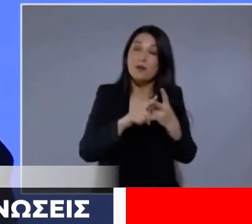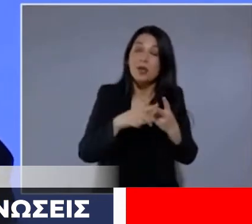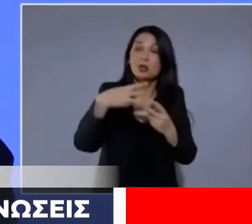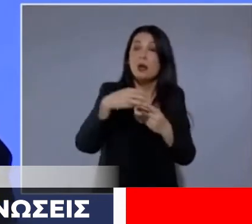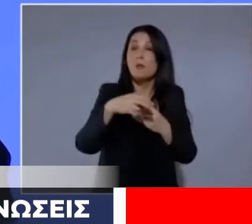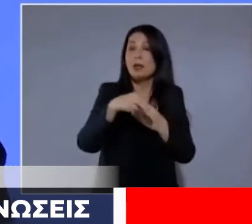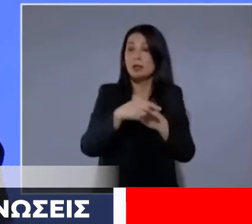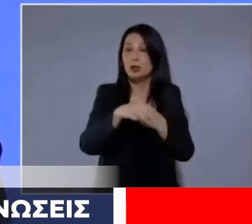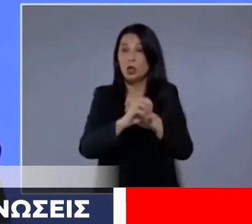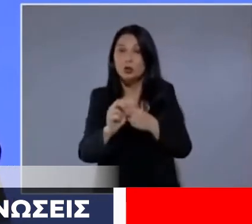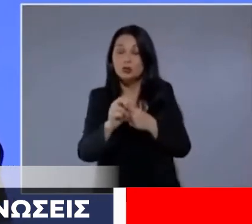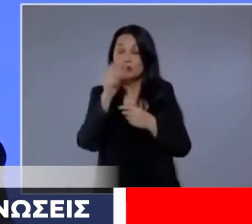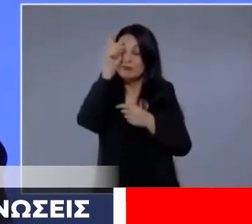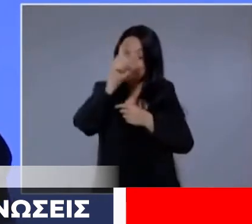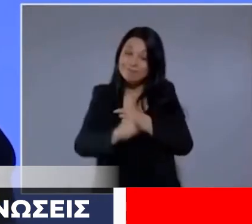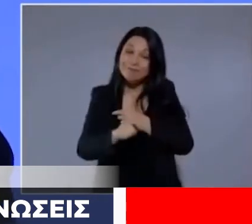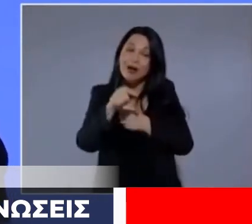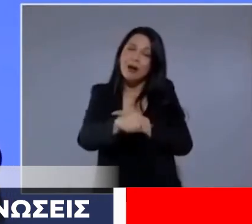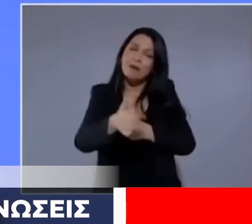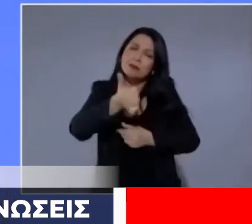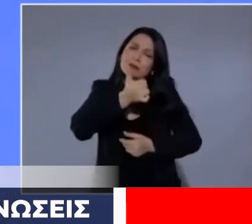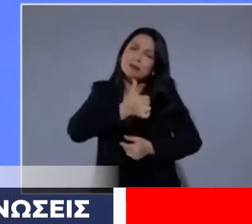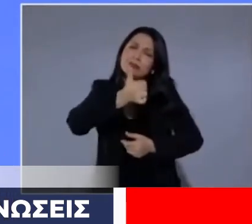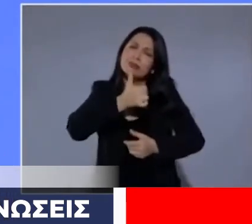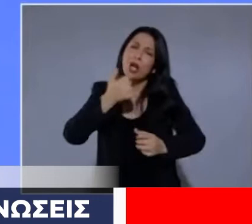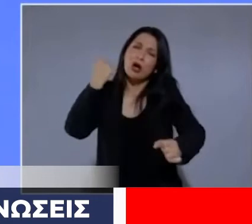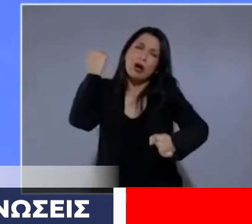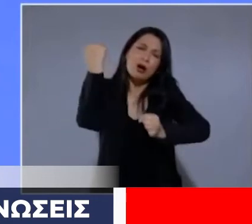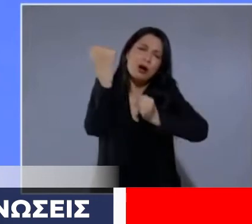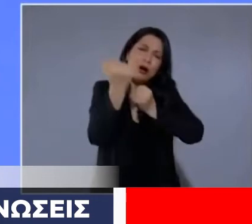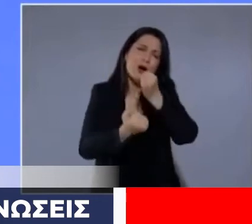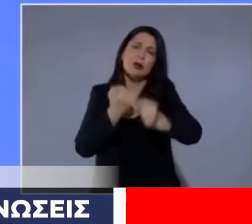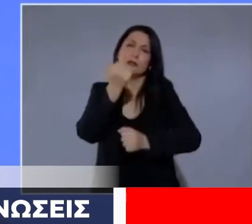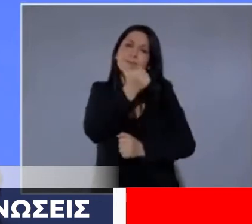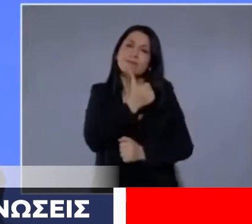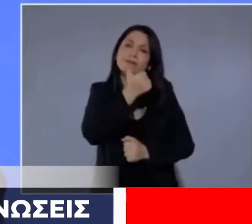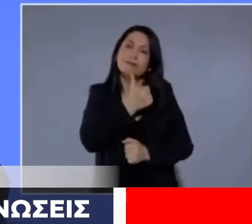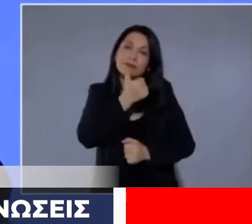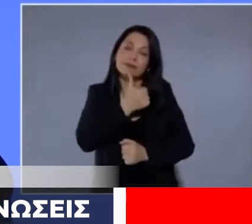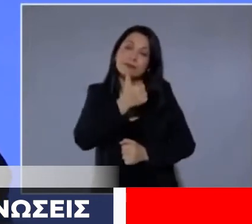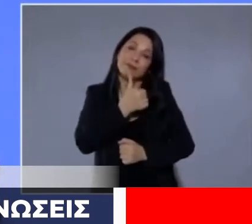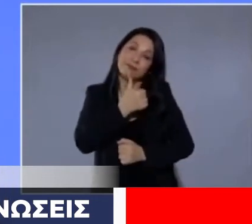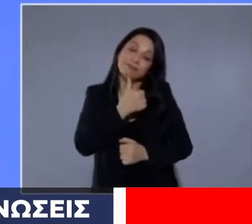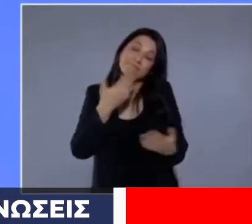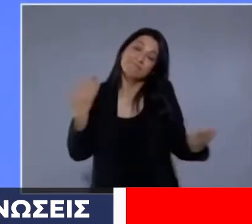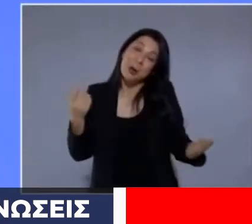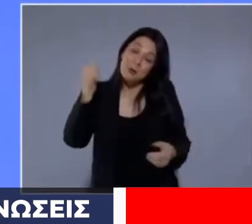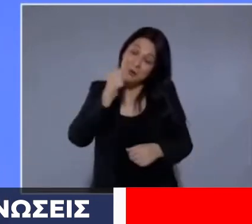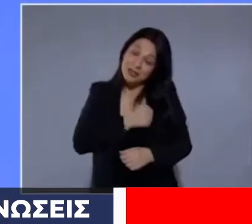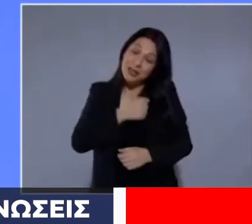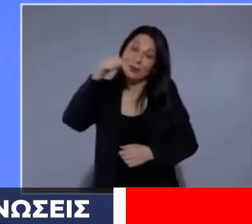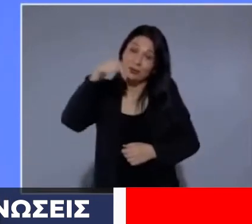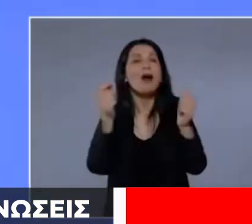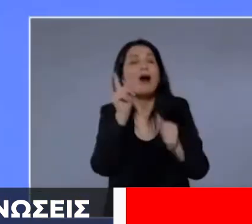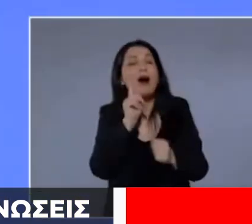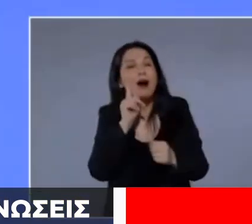μεγάλη ανοχή όλα αυτά τα χρόνια και νομίζω ότι σήμερα πρέπει να είναι ιδιαίτερα